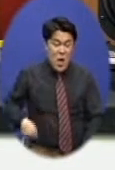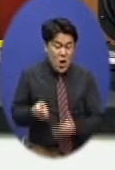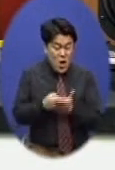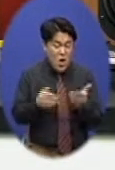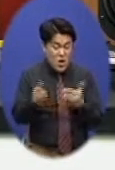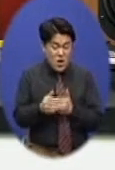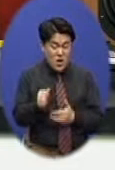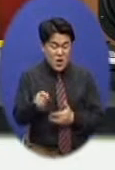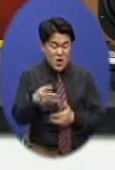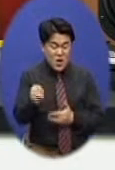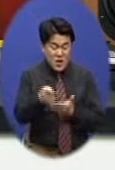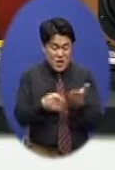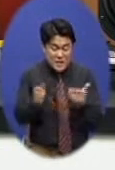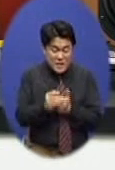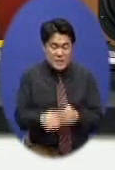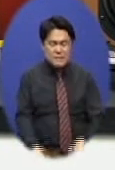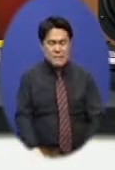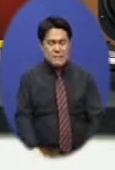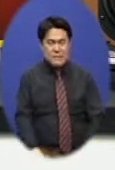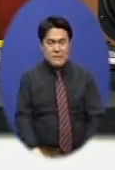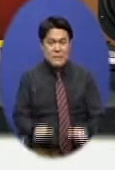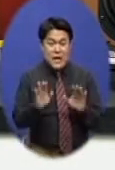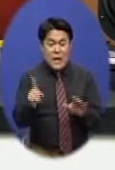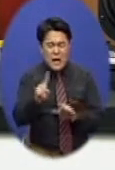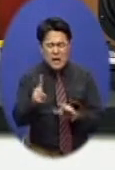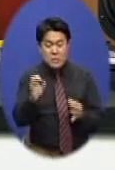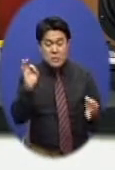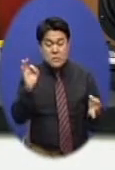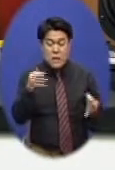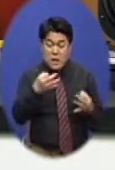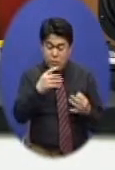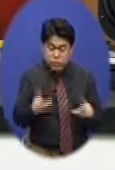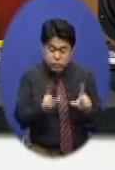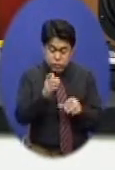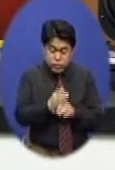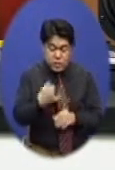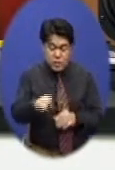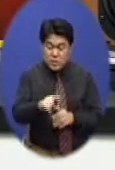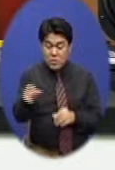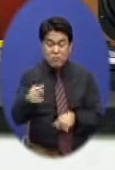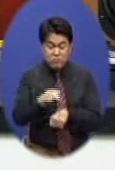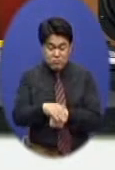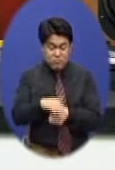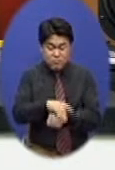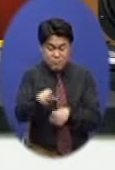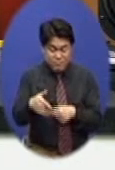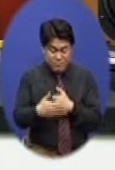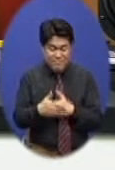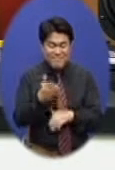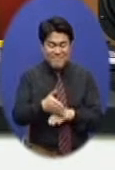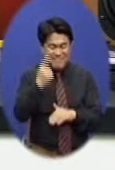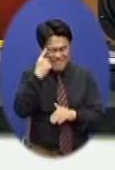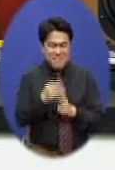해가지고 아이고 아이고 좀 많이 아무것도 못하고 힘드는데 네. 우리 딸들이 잘해서 참 고맙게